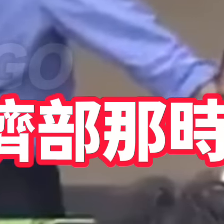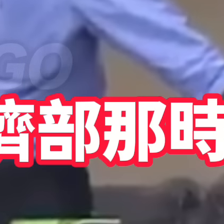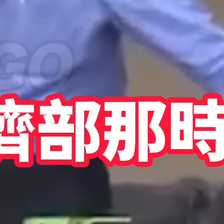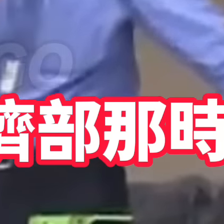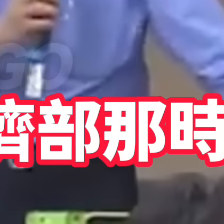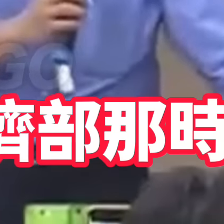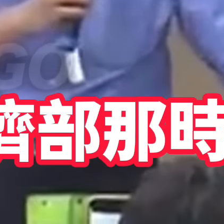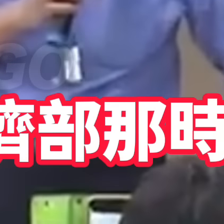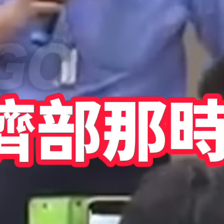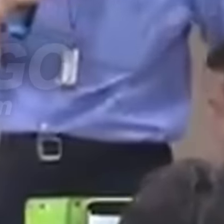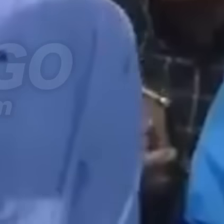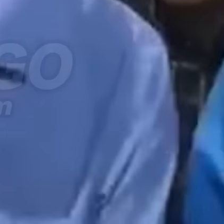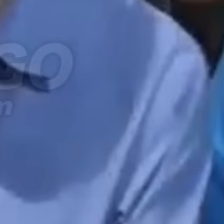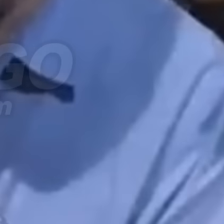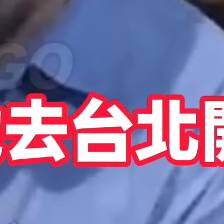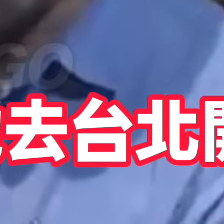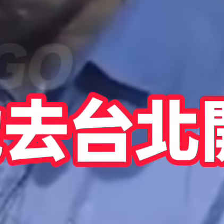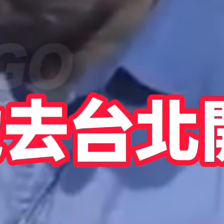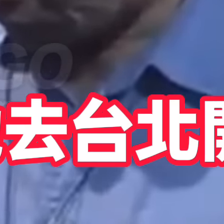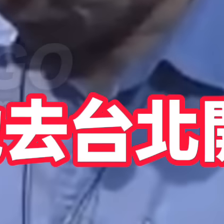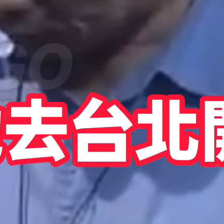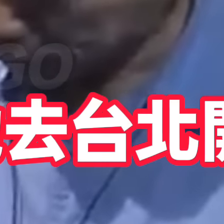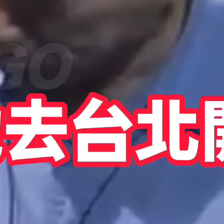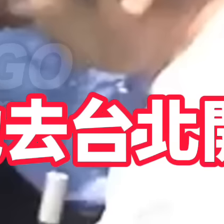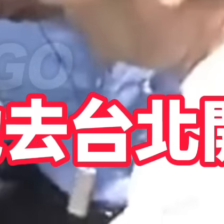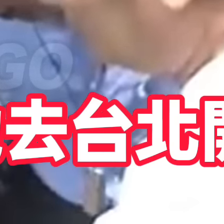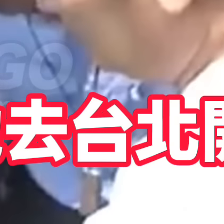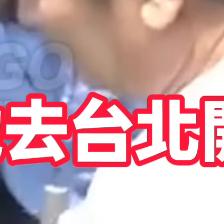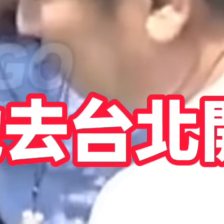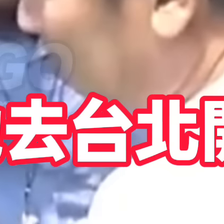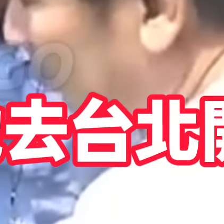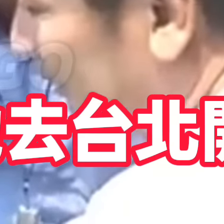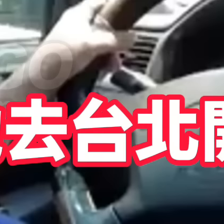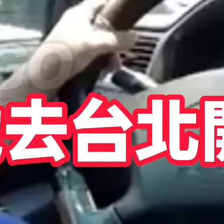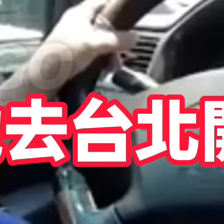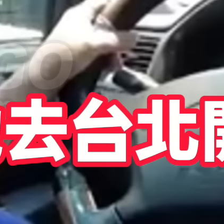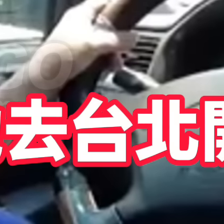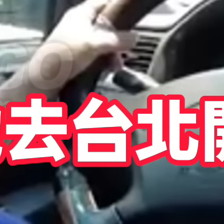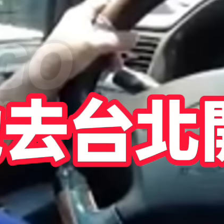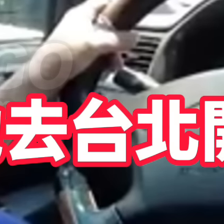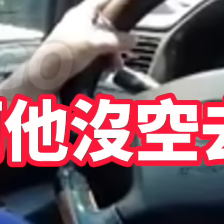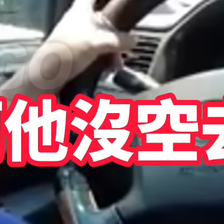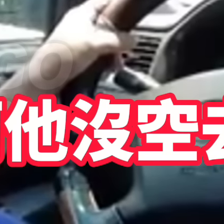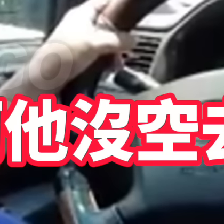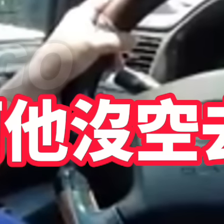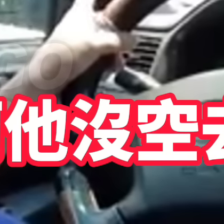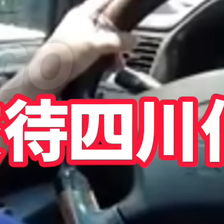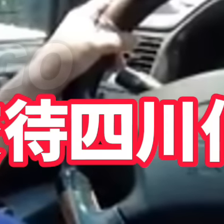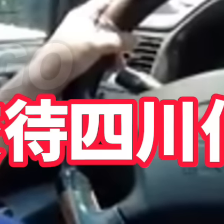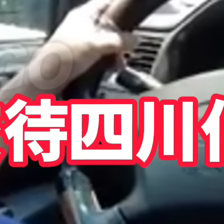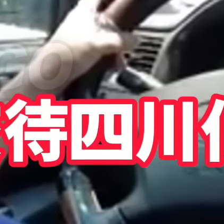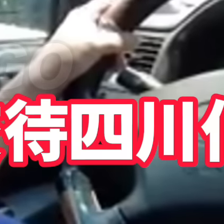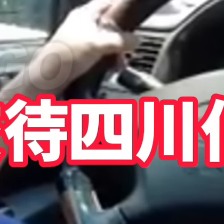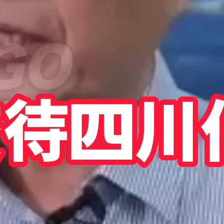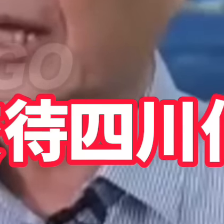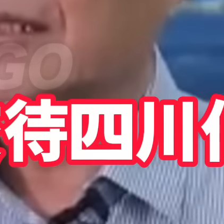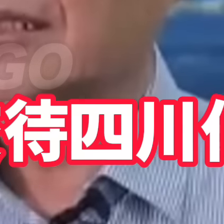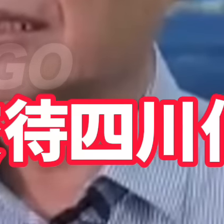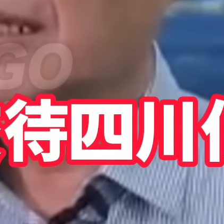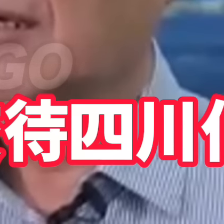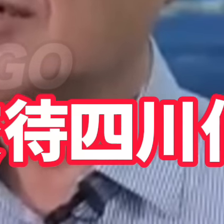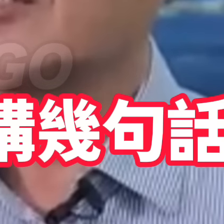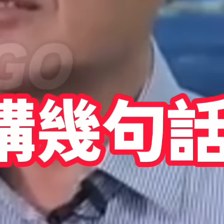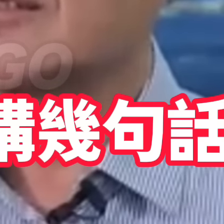准的文阁来，讲要叫伊去台北开会。阿姨无闲人去哩，交代四川的阿